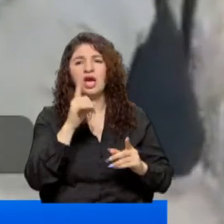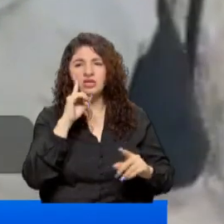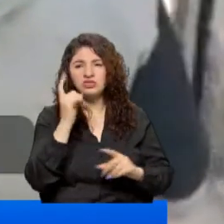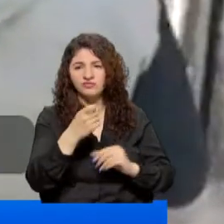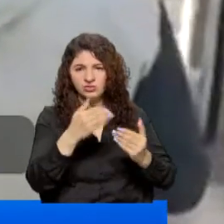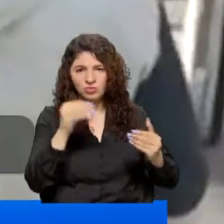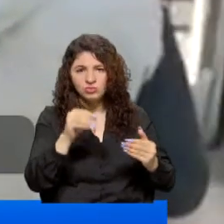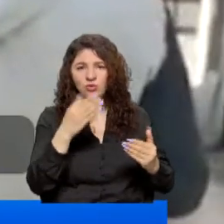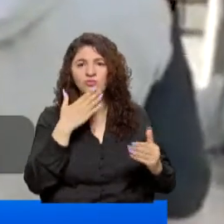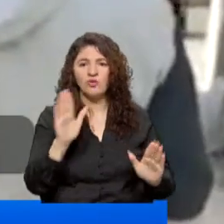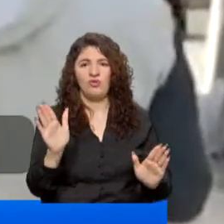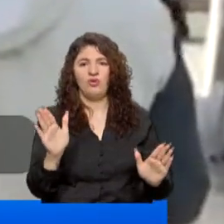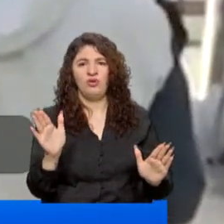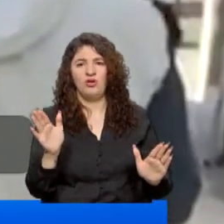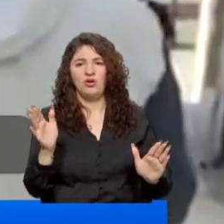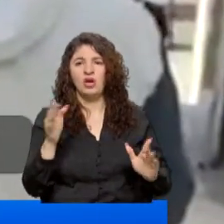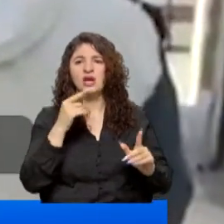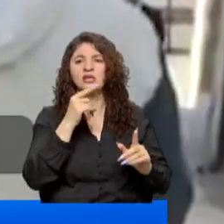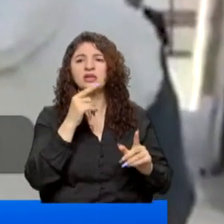buz yok